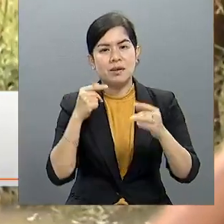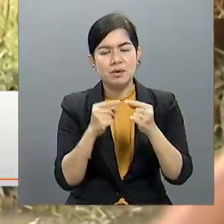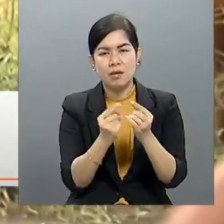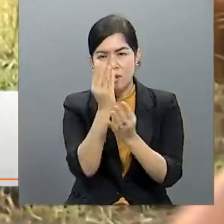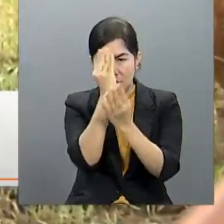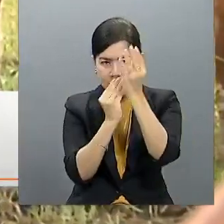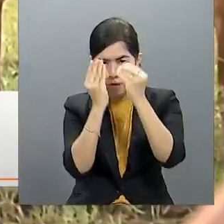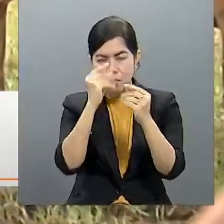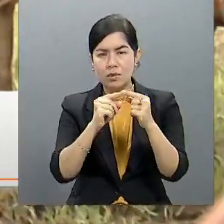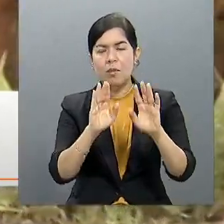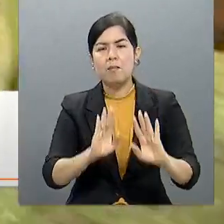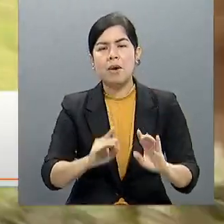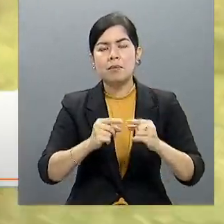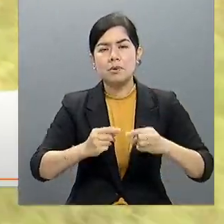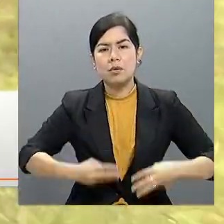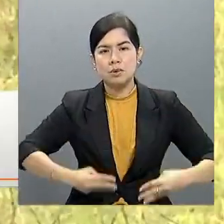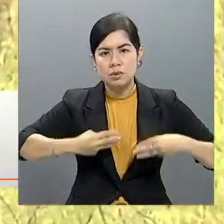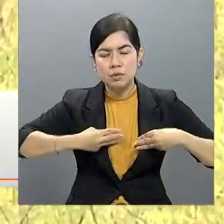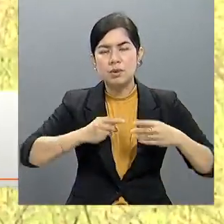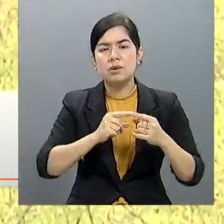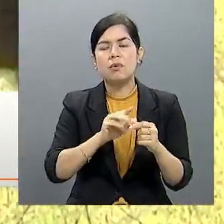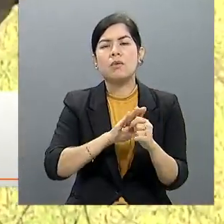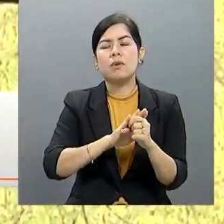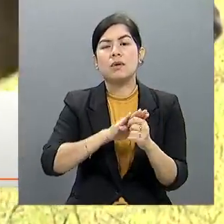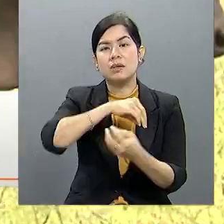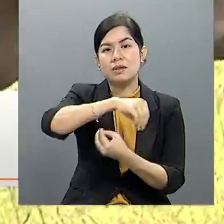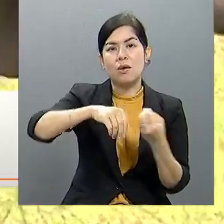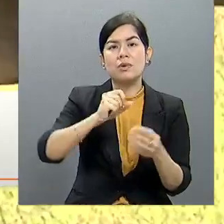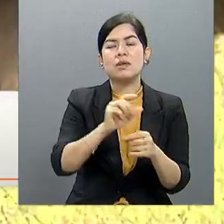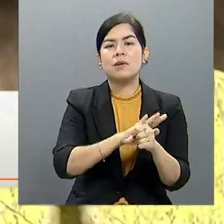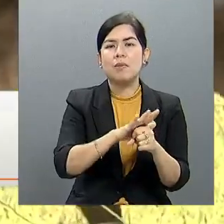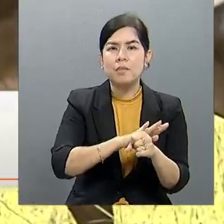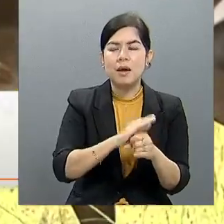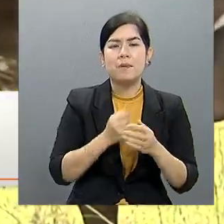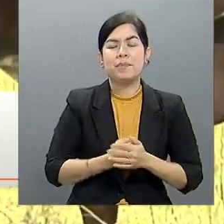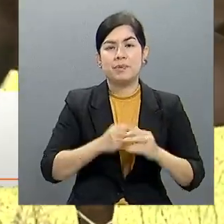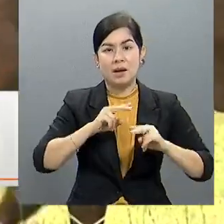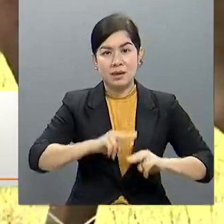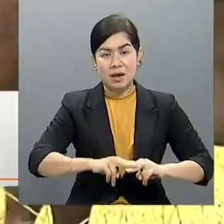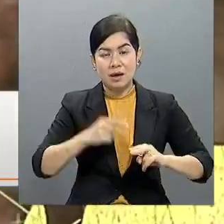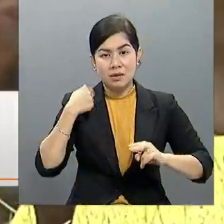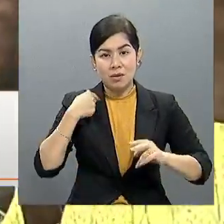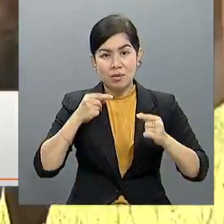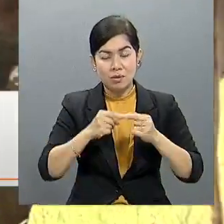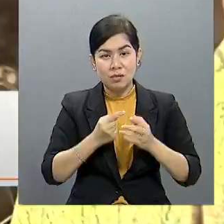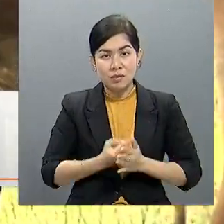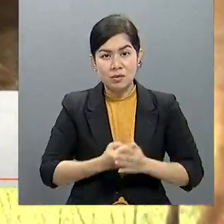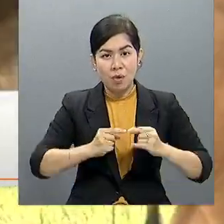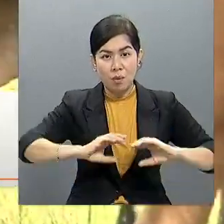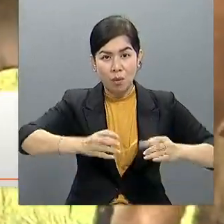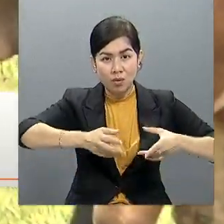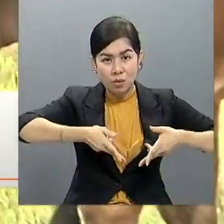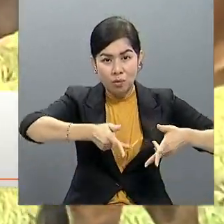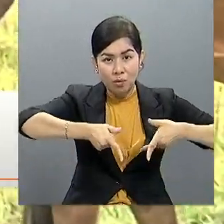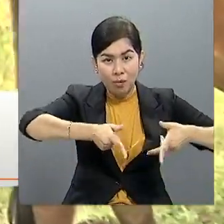อบเพียงแต่มนาวกระเศษธิสดีใหม่การนั่งรถอีกแต่นเรีนรู้วิถีชีวตของชุมชนบ้านโคกระเทียม